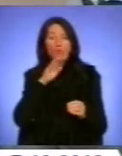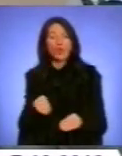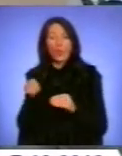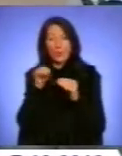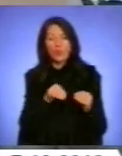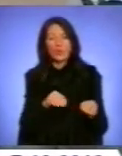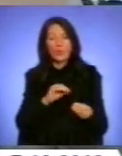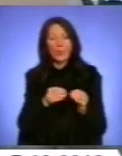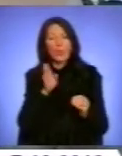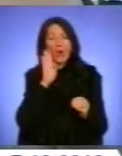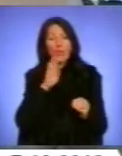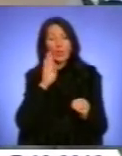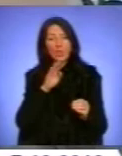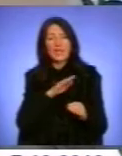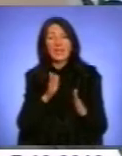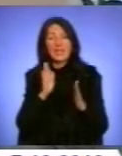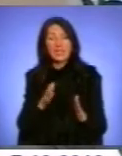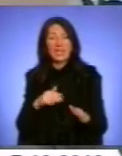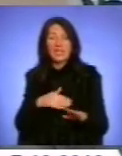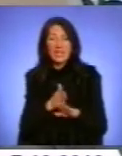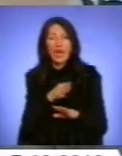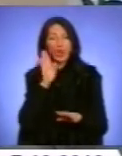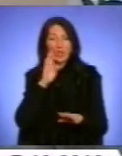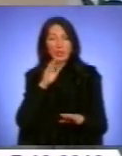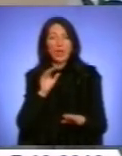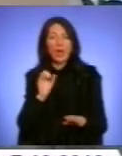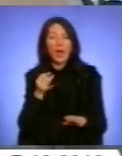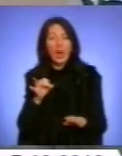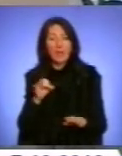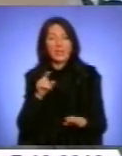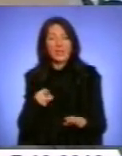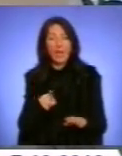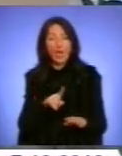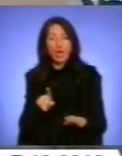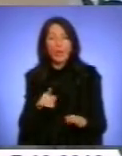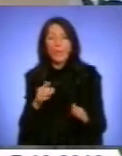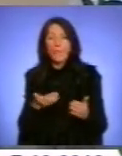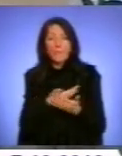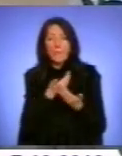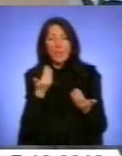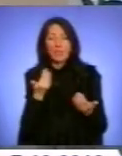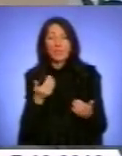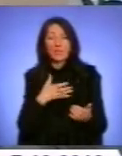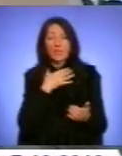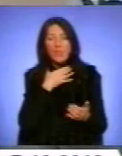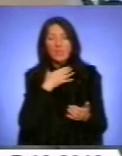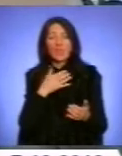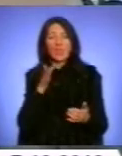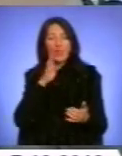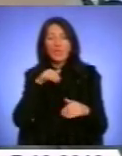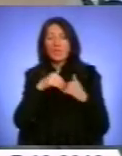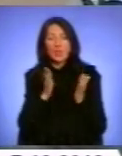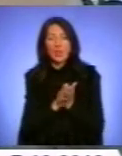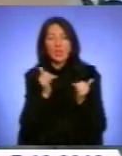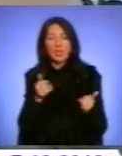проблема води. Не тільки якості води, а і те, що відсутність води, дефіцит води взагалі зараз